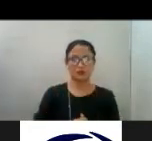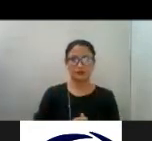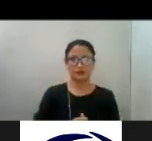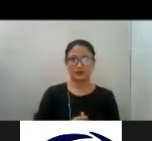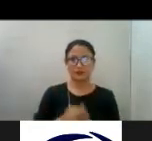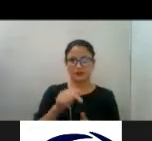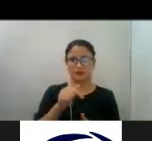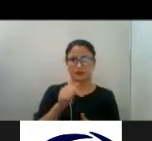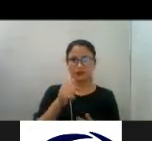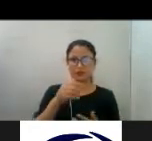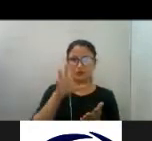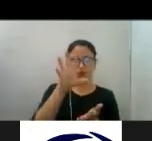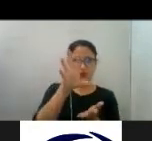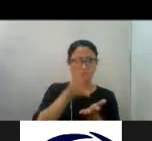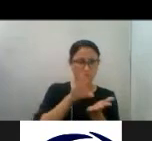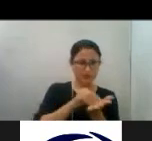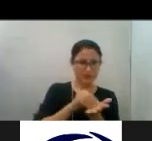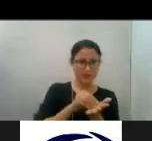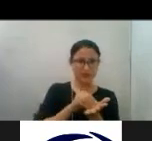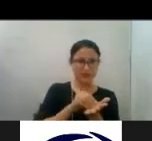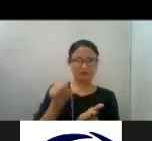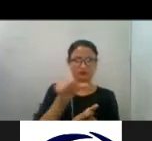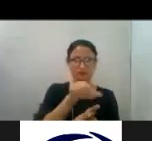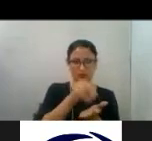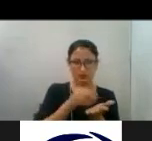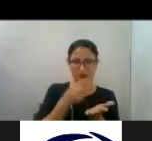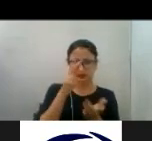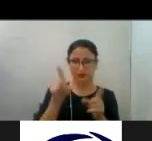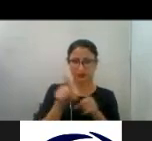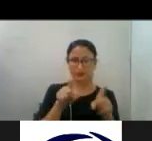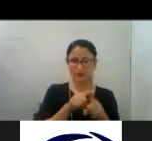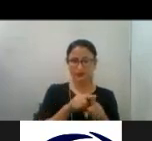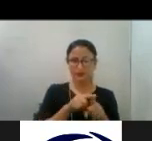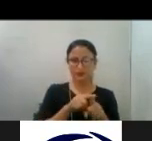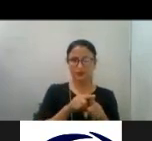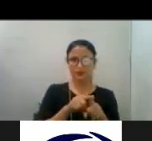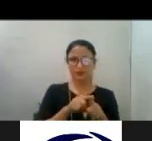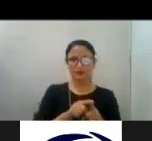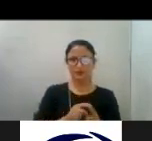यहाँको तथ्याङ्कहरू हेर्दाखेरि पनि यो